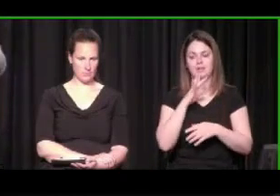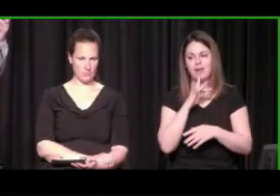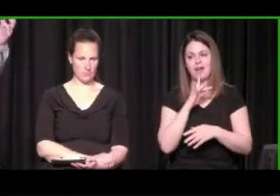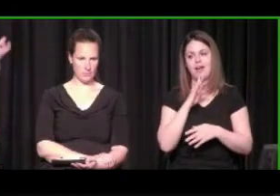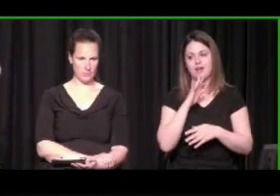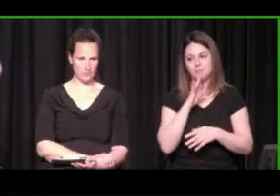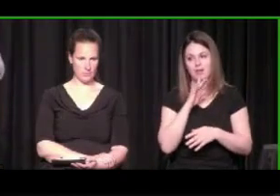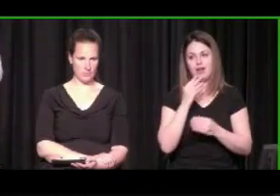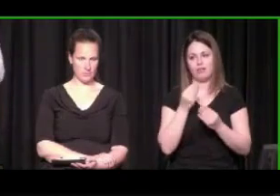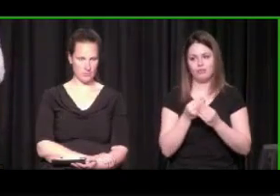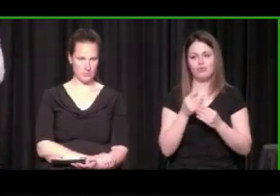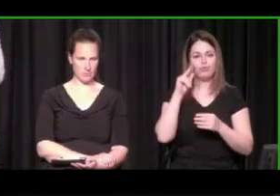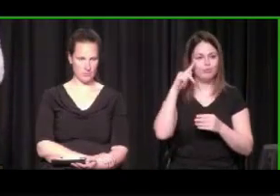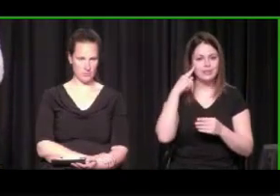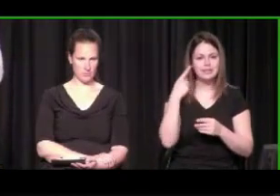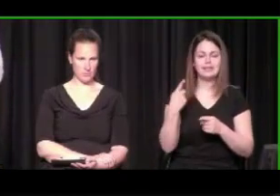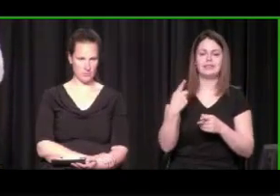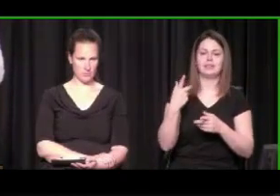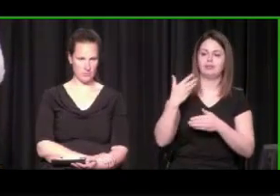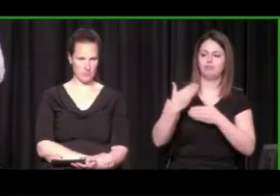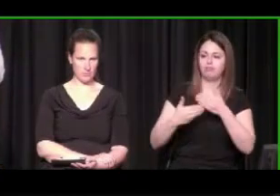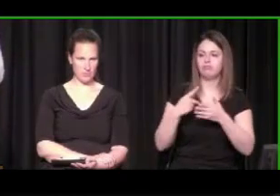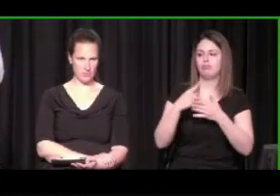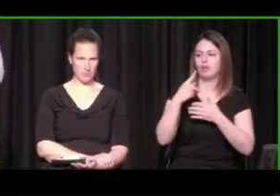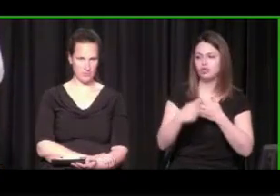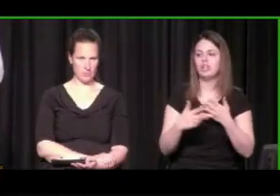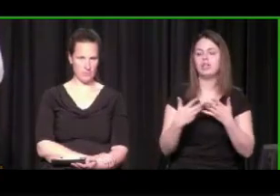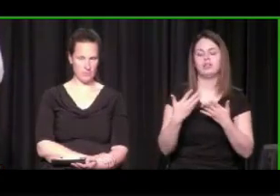façon importante avec les politiques qui ont été adoptées